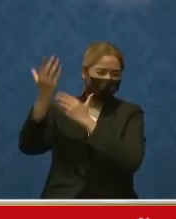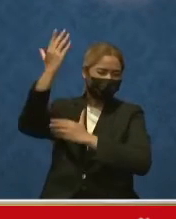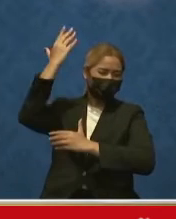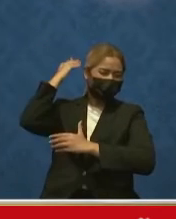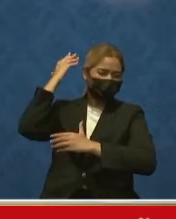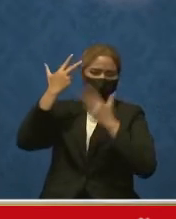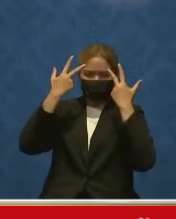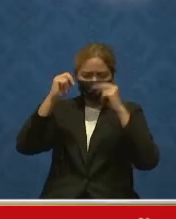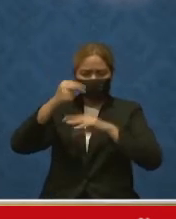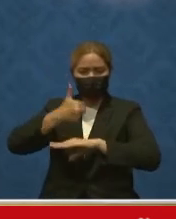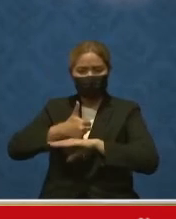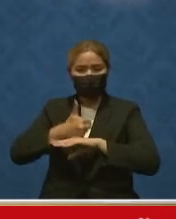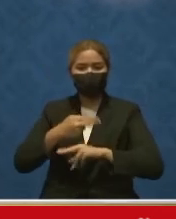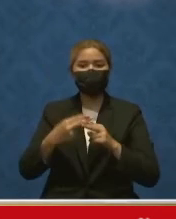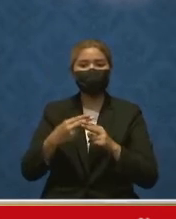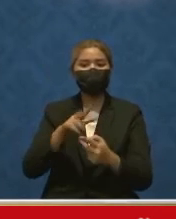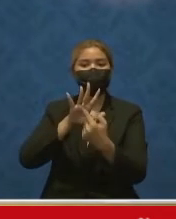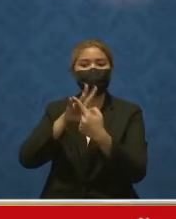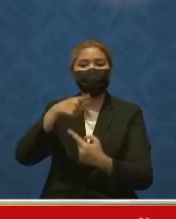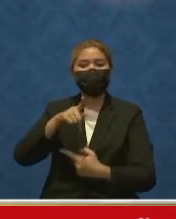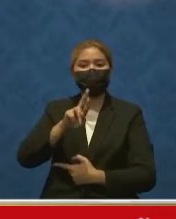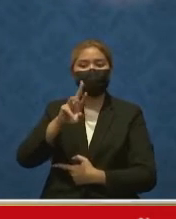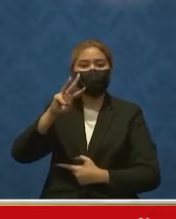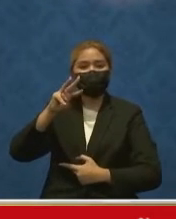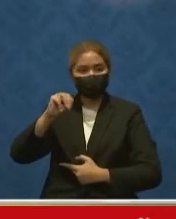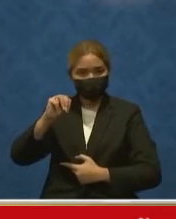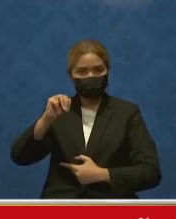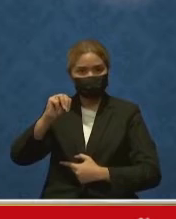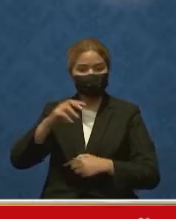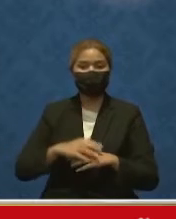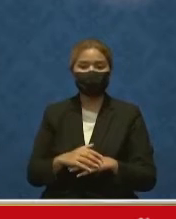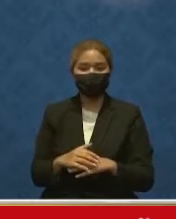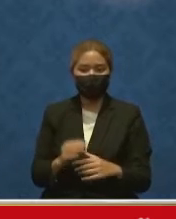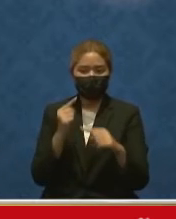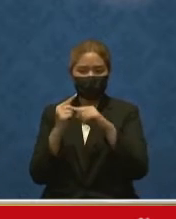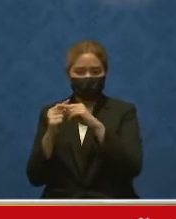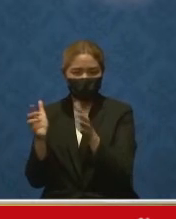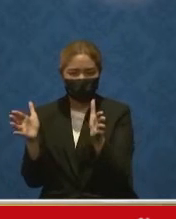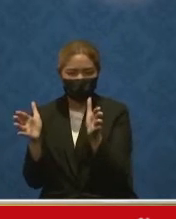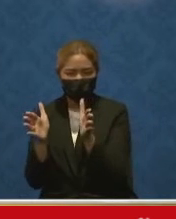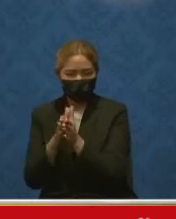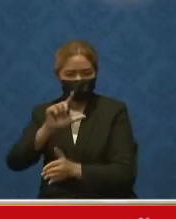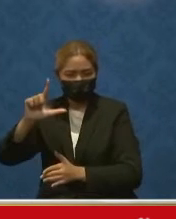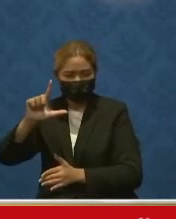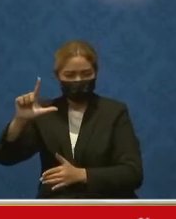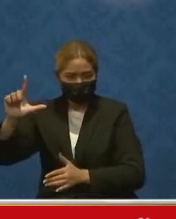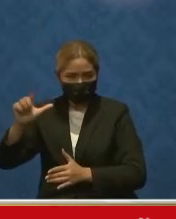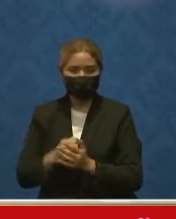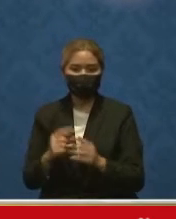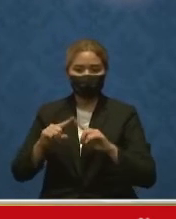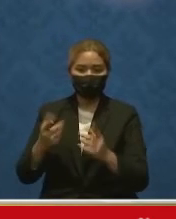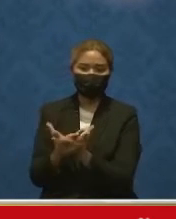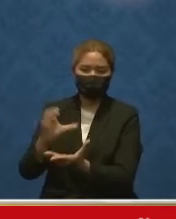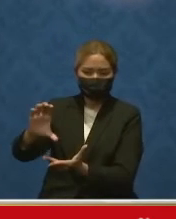แสนล้านและก็บวกลงตอนหนึ่งก็ล้านแต่ว่ามันมีเงินที่เข้ามาอยู่ท่านก็บอกเป็นมีตั้งแต่แปด